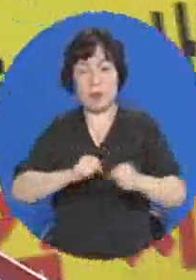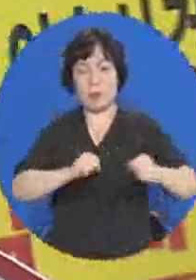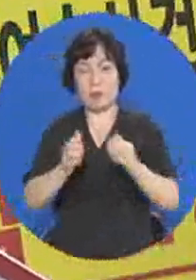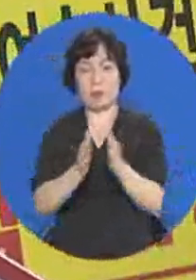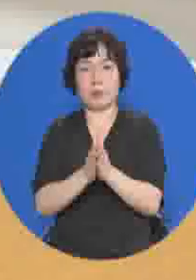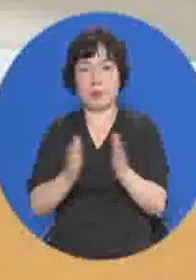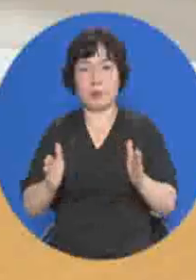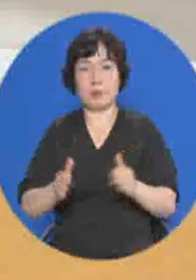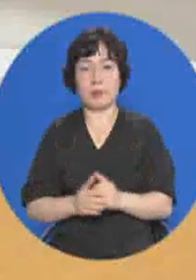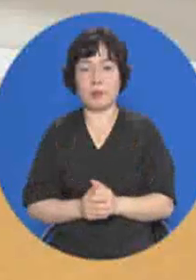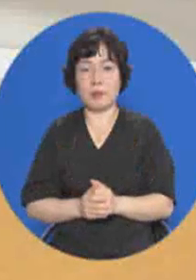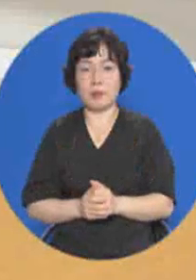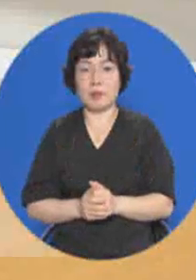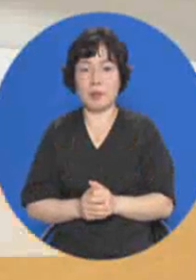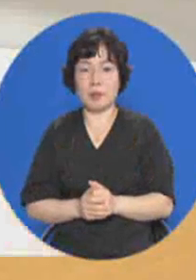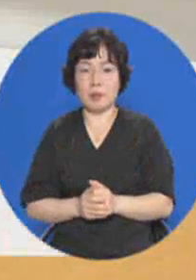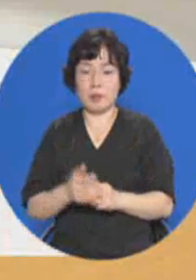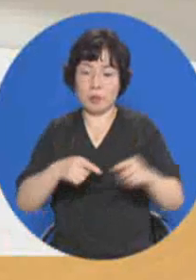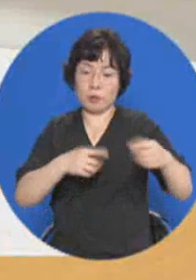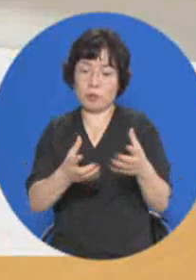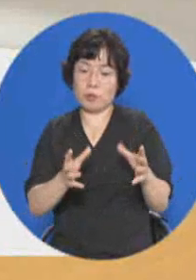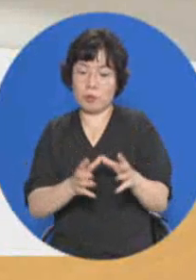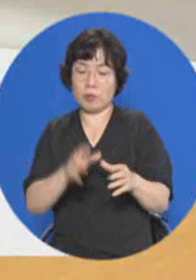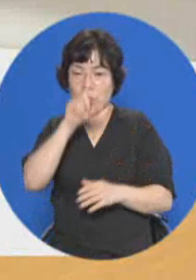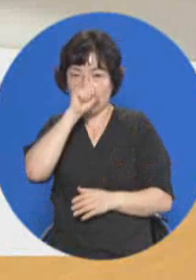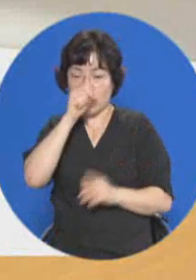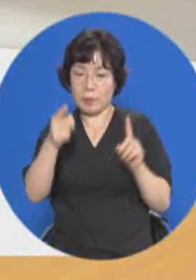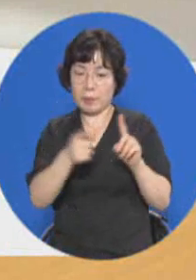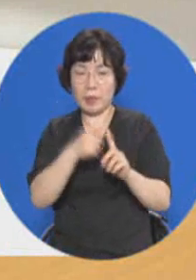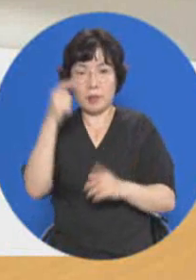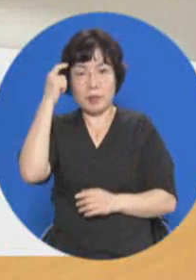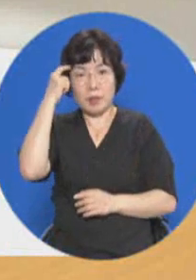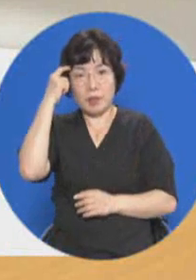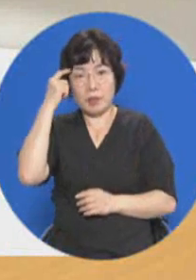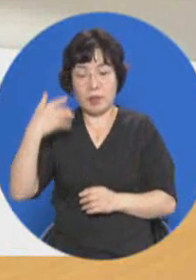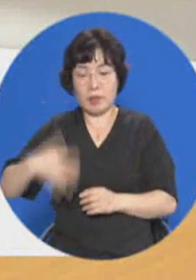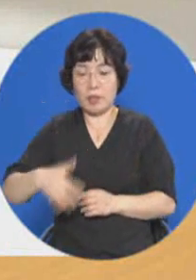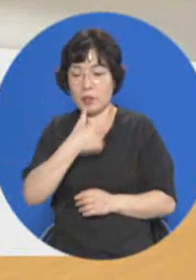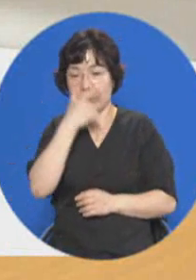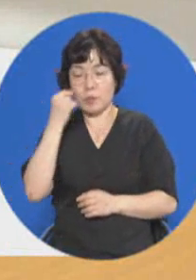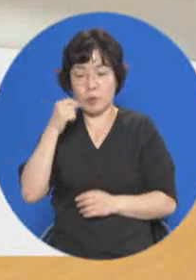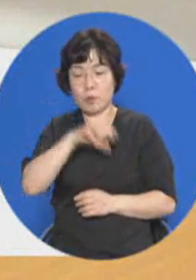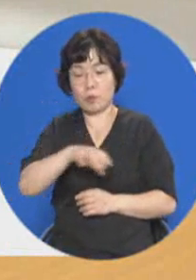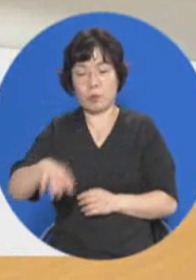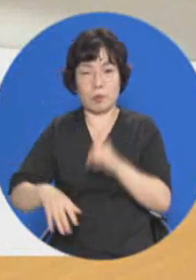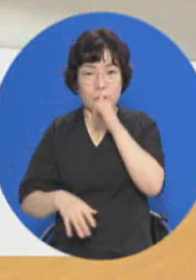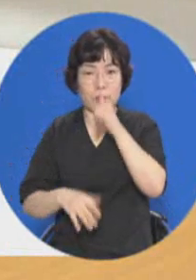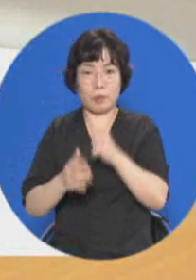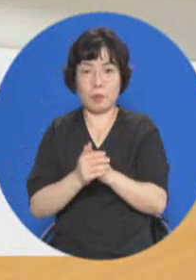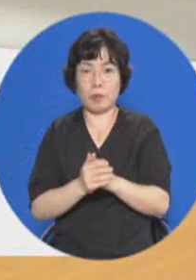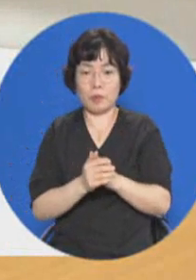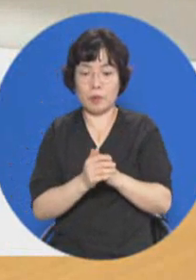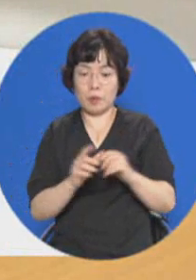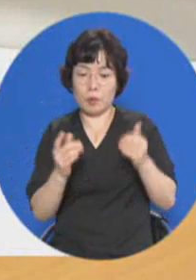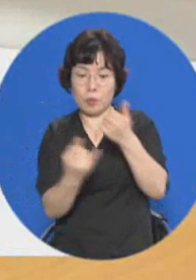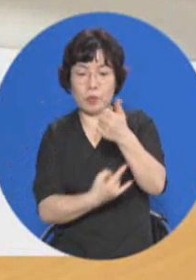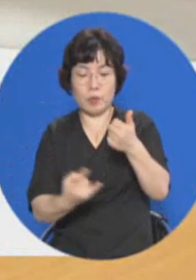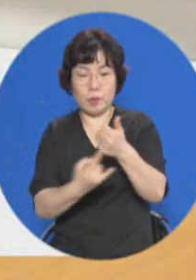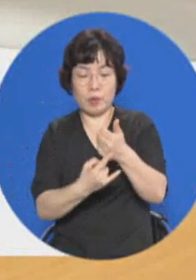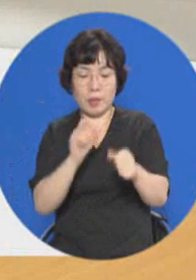했습니다. 우호적으로 돌아섰습니다만은 그래도 아직도 미진한 부분들이 있거든요. 행안위